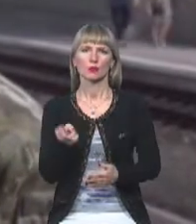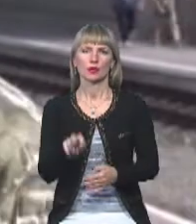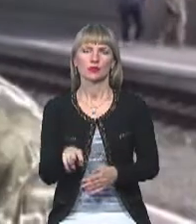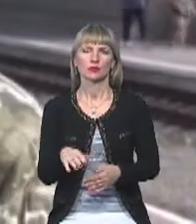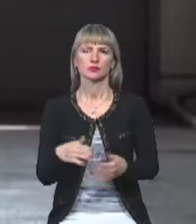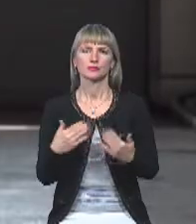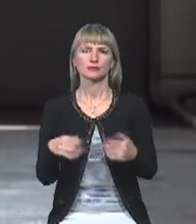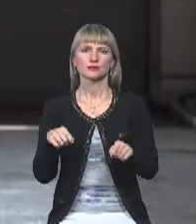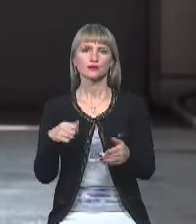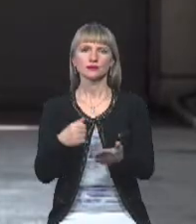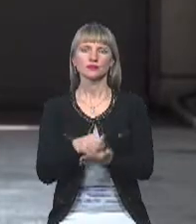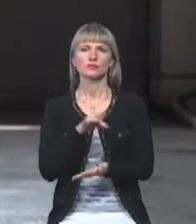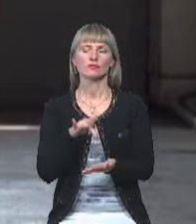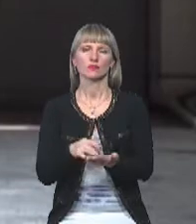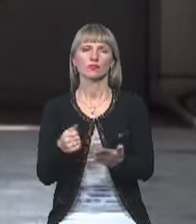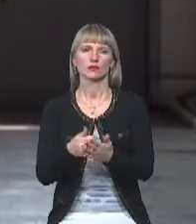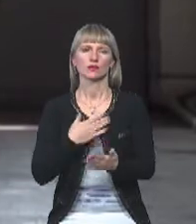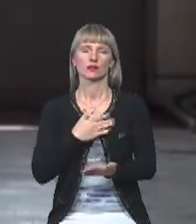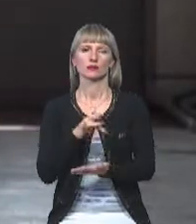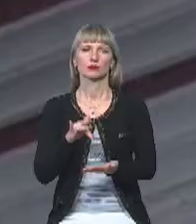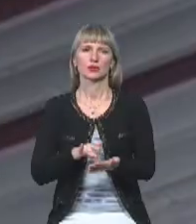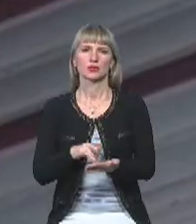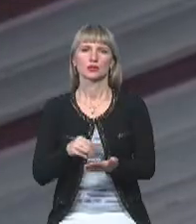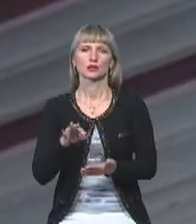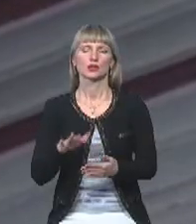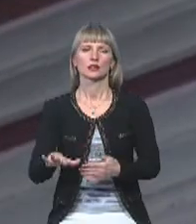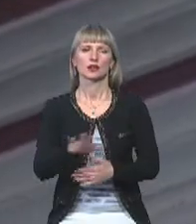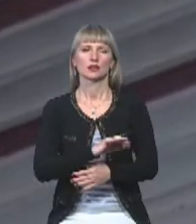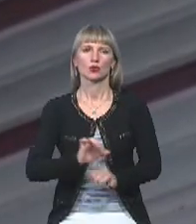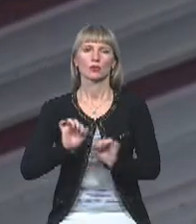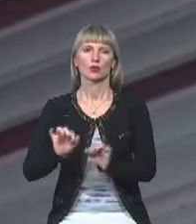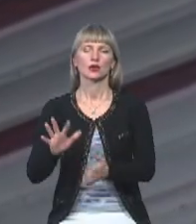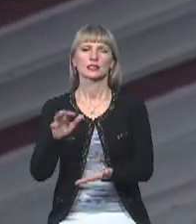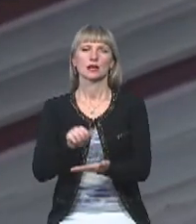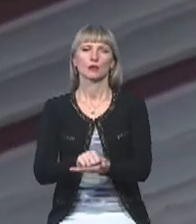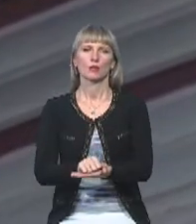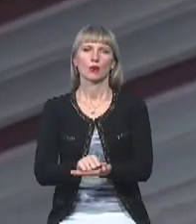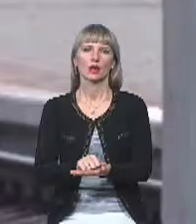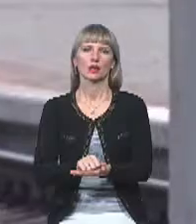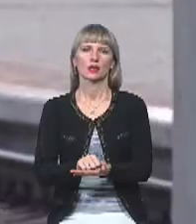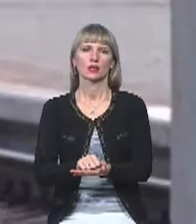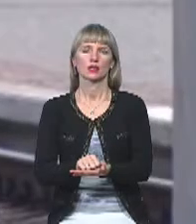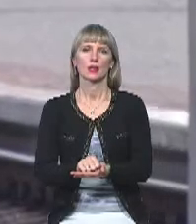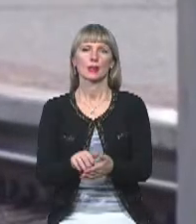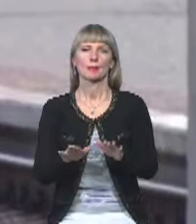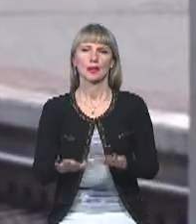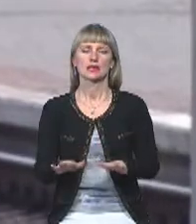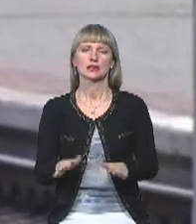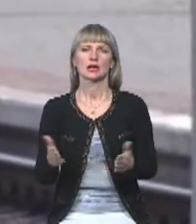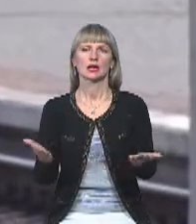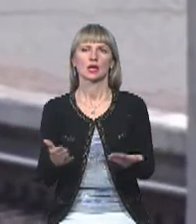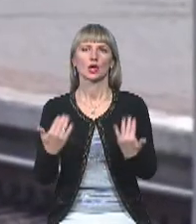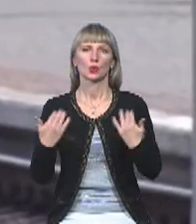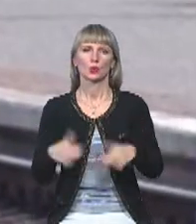до міста, до нашого міста, то територіальна оборона займає міста, які вже